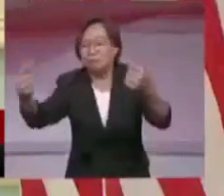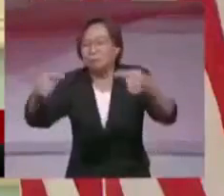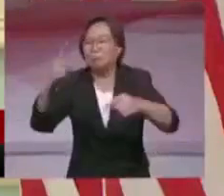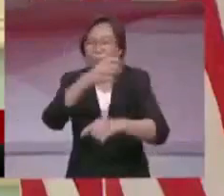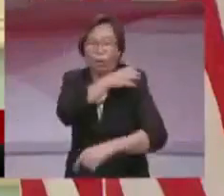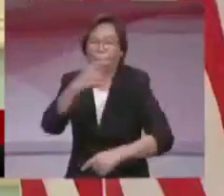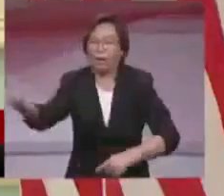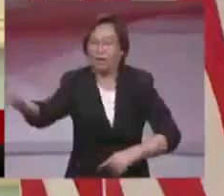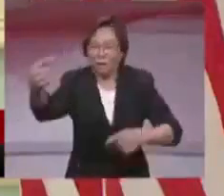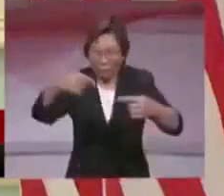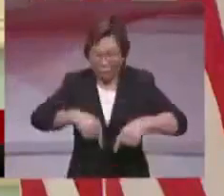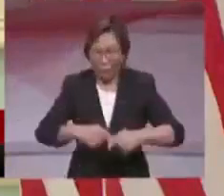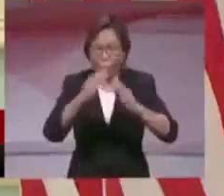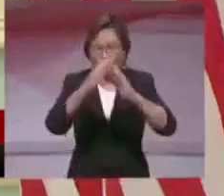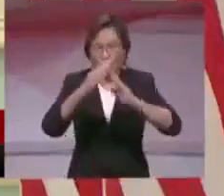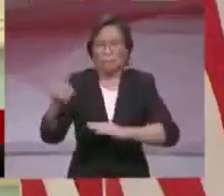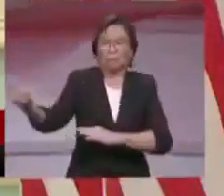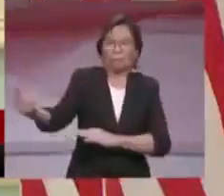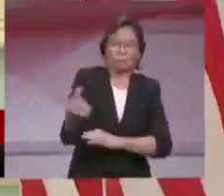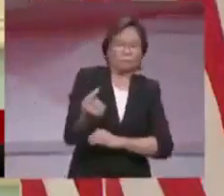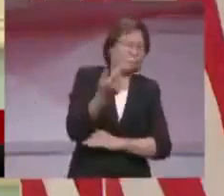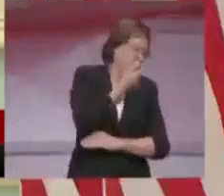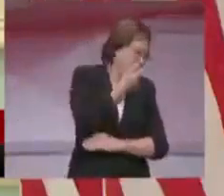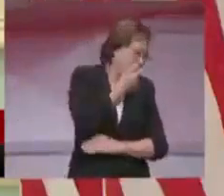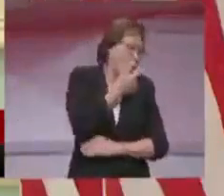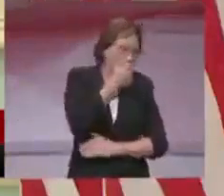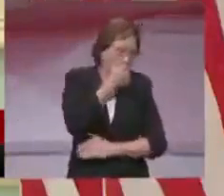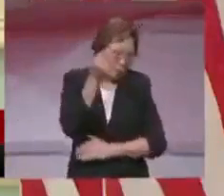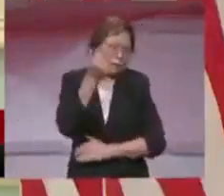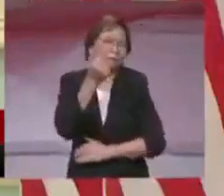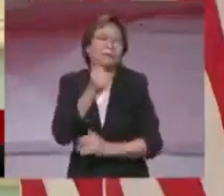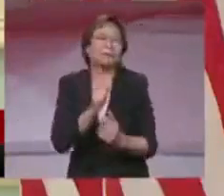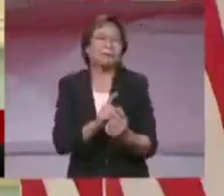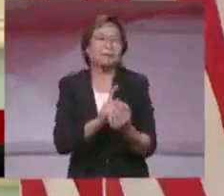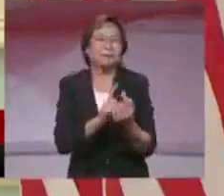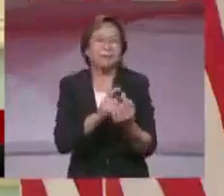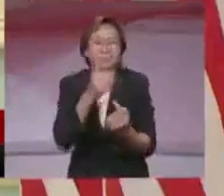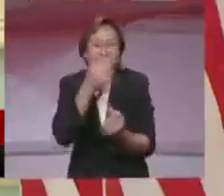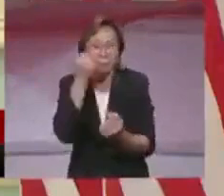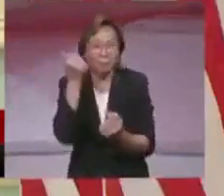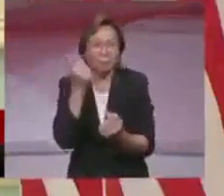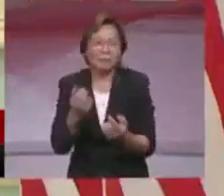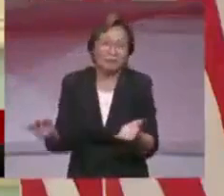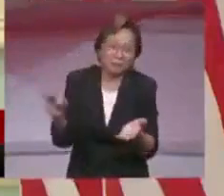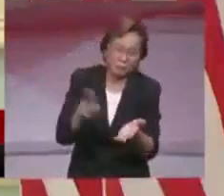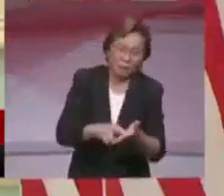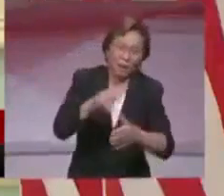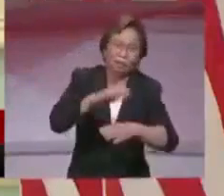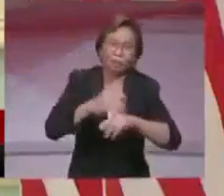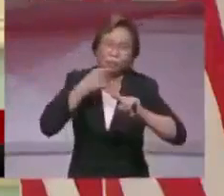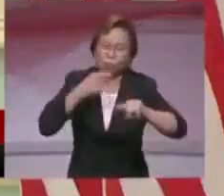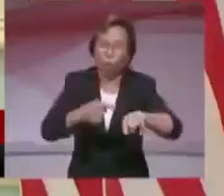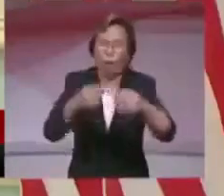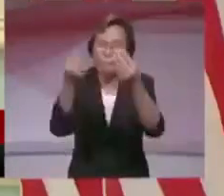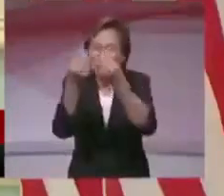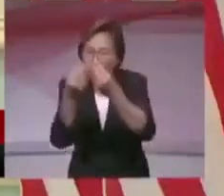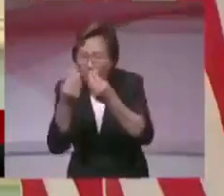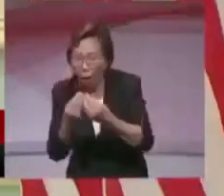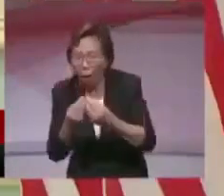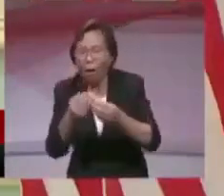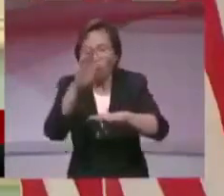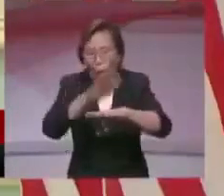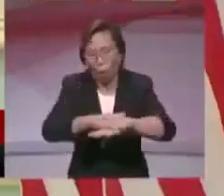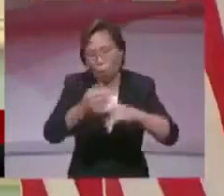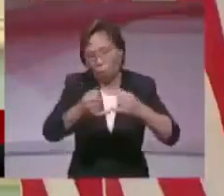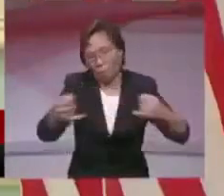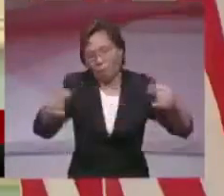rumah, maka eloklah dalam masa 15 hari ini mendaftar ataupun membuat jawapan bancian